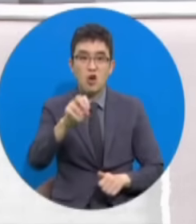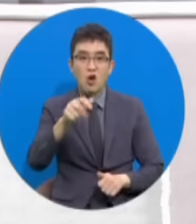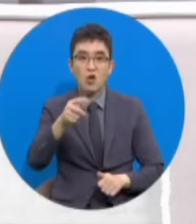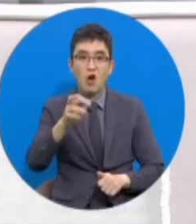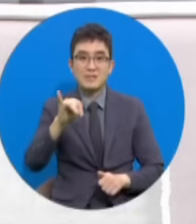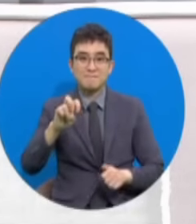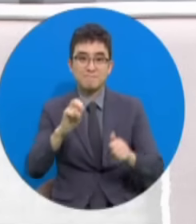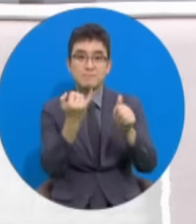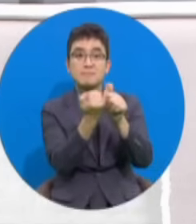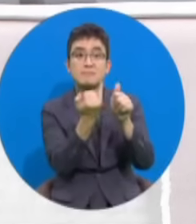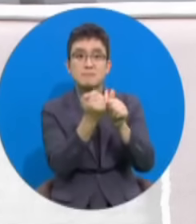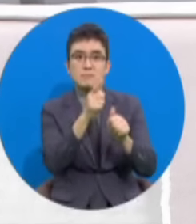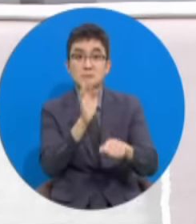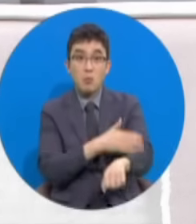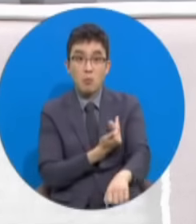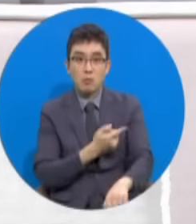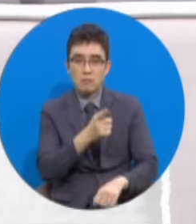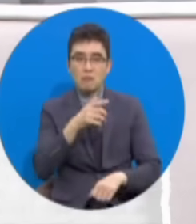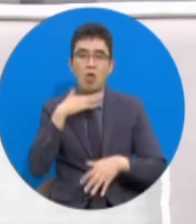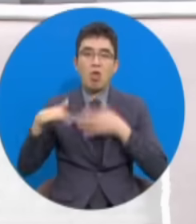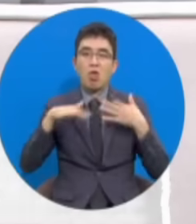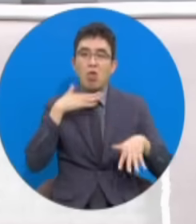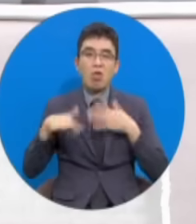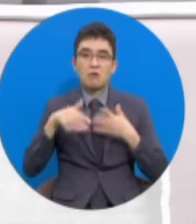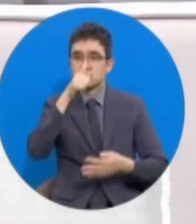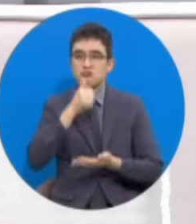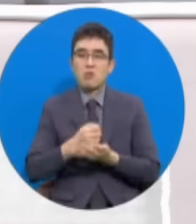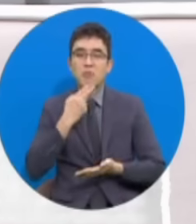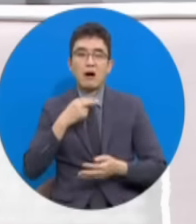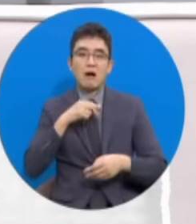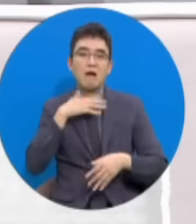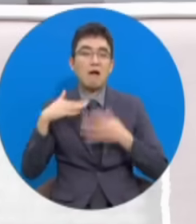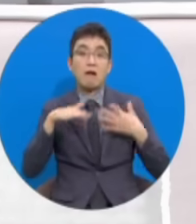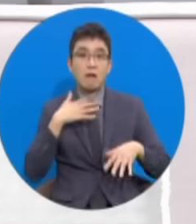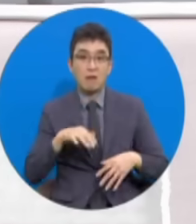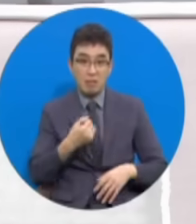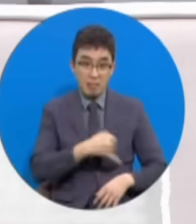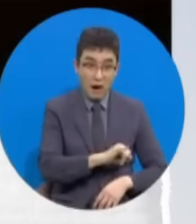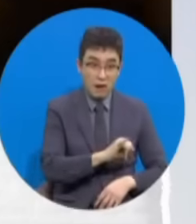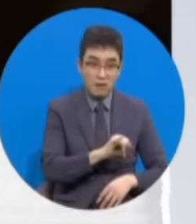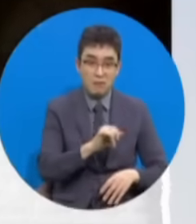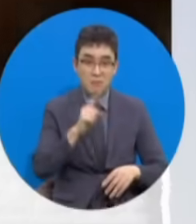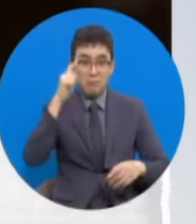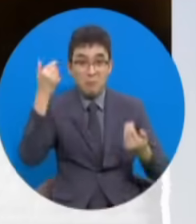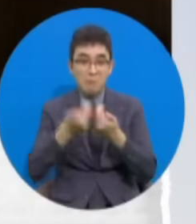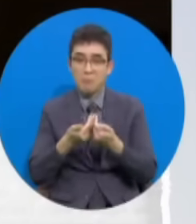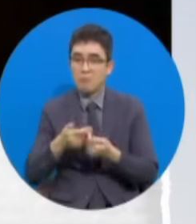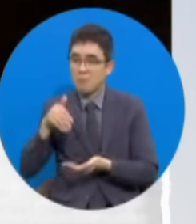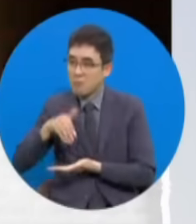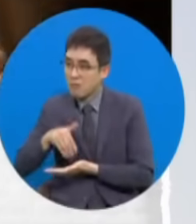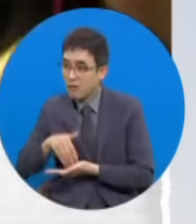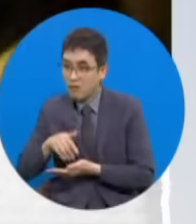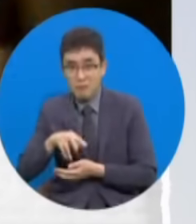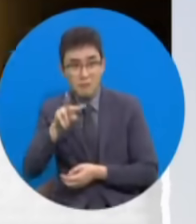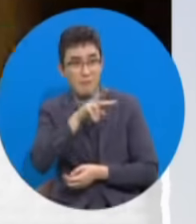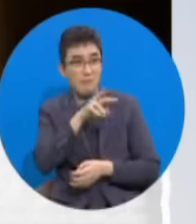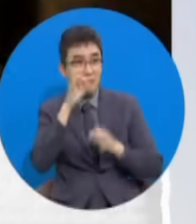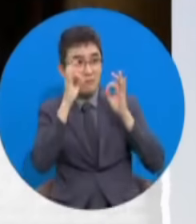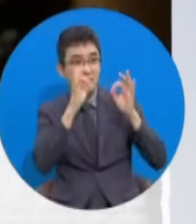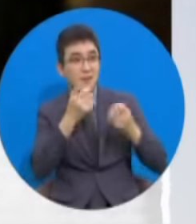우리는 잘못한 게 없다 무죄다 주장하는데 딸은 와가지고 반성을 한다? 이건 굉장히 모순적인 행동